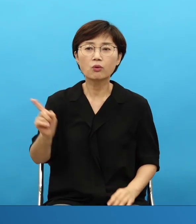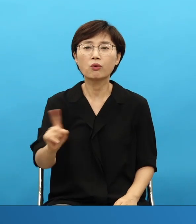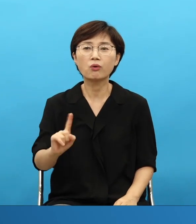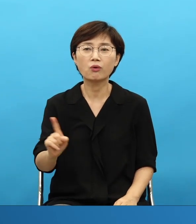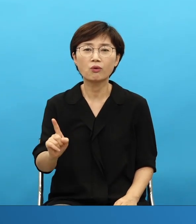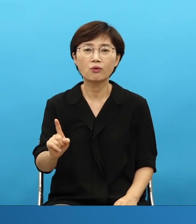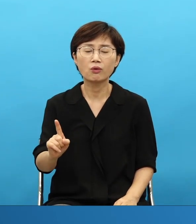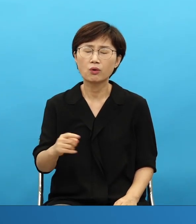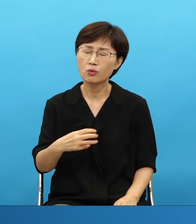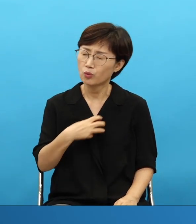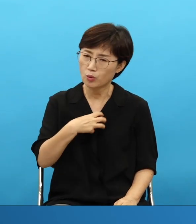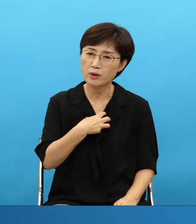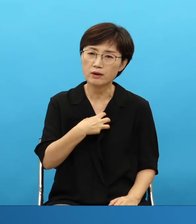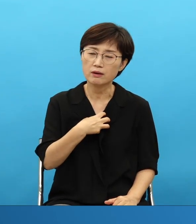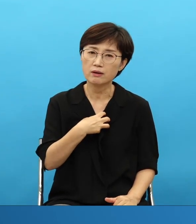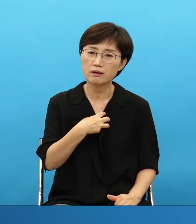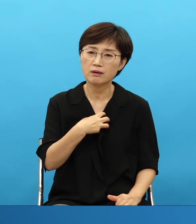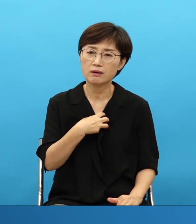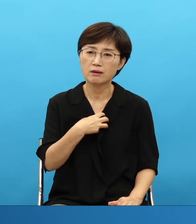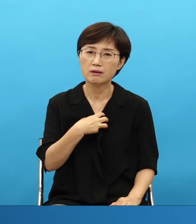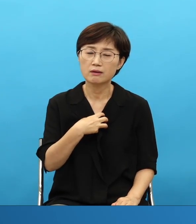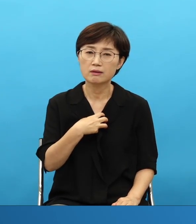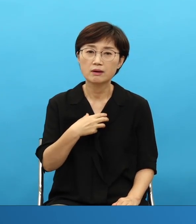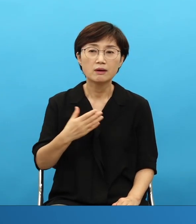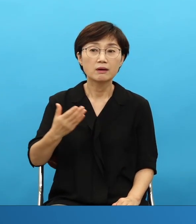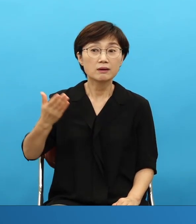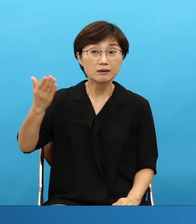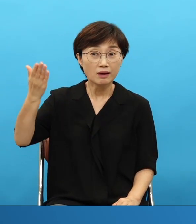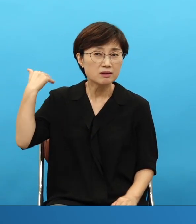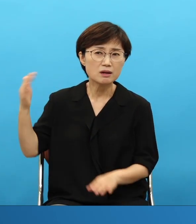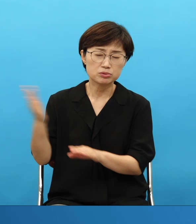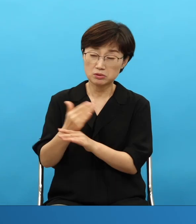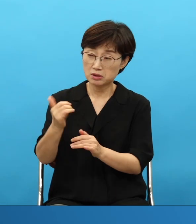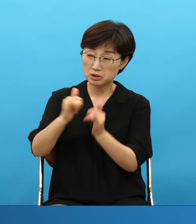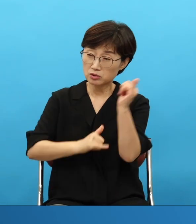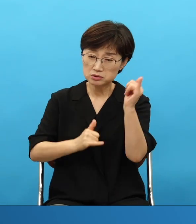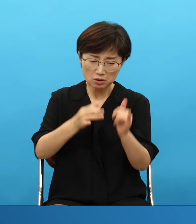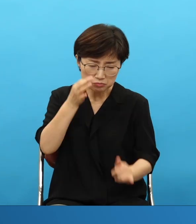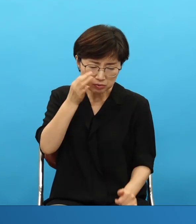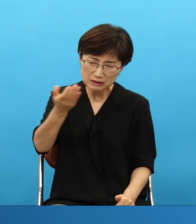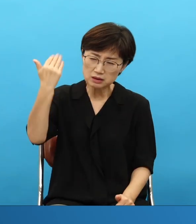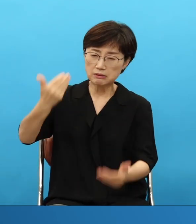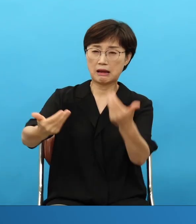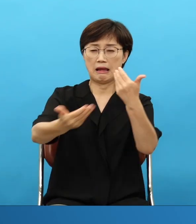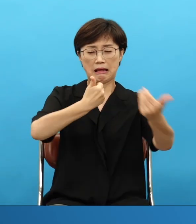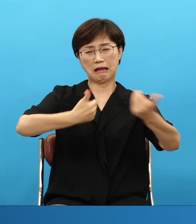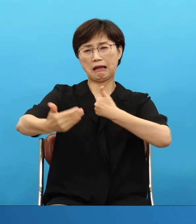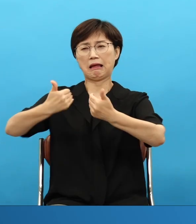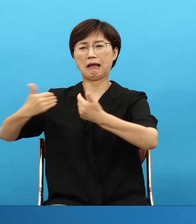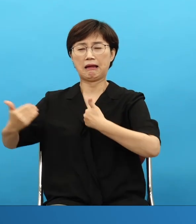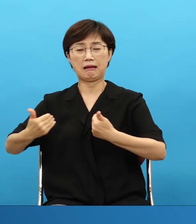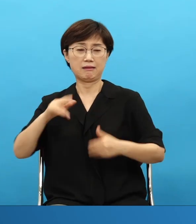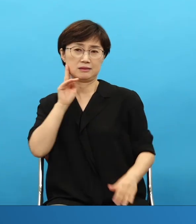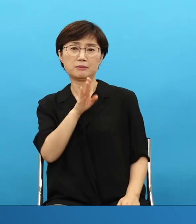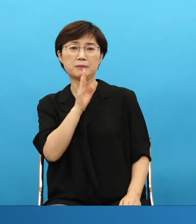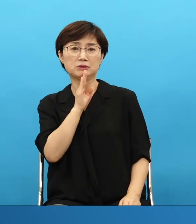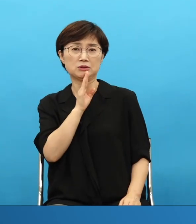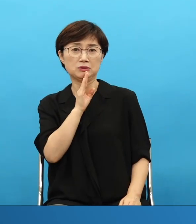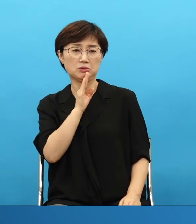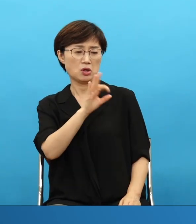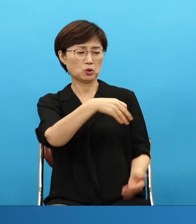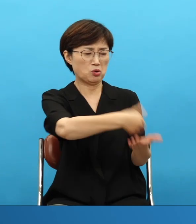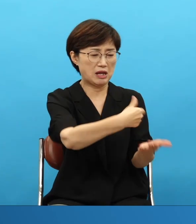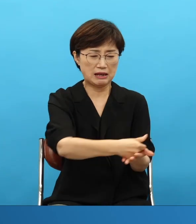will change. 옛날부터 그 사람들 우리나라를 간섭하고 뭐 때문에 자기들이 우리나라 왕을 세워라 말라 합니까? 돈 내라,